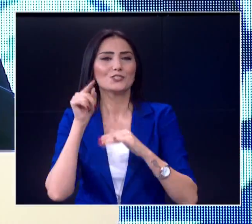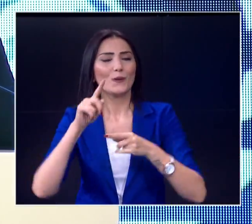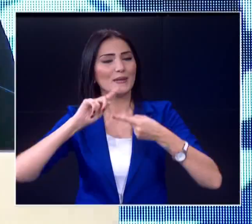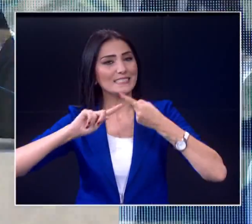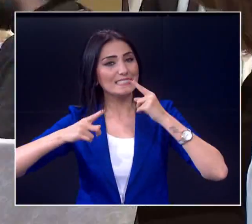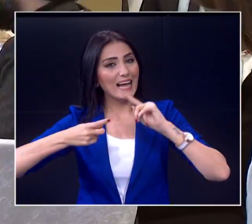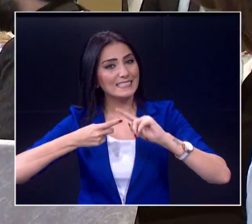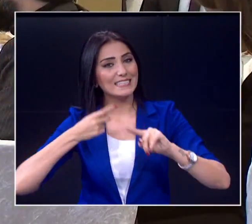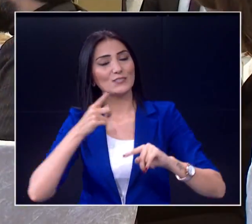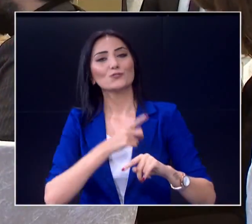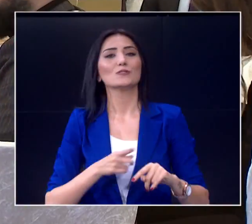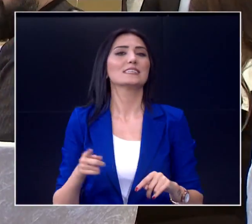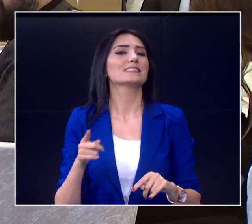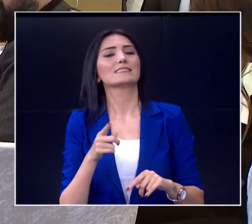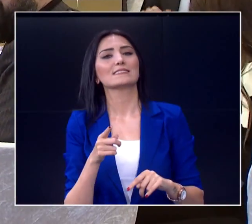Siyasetçilerin